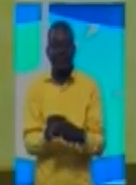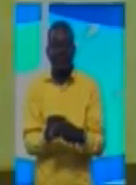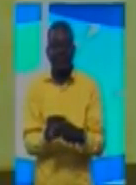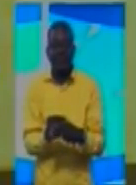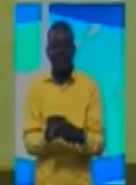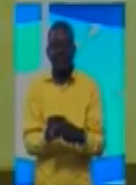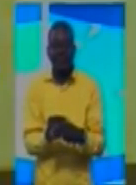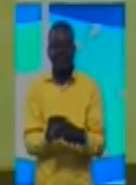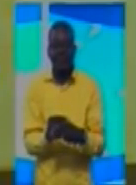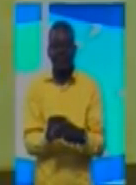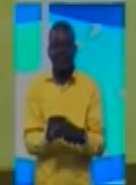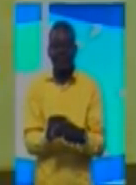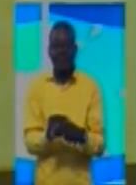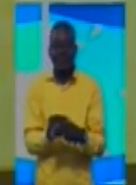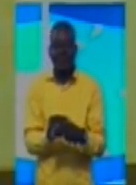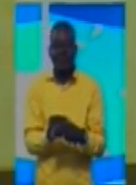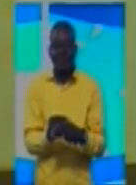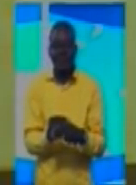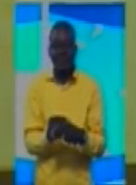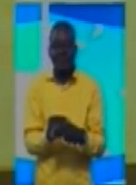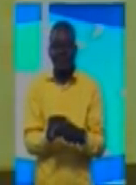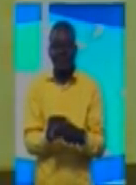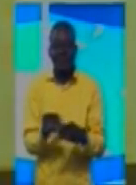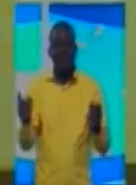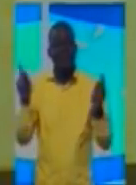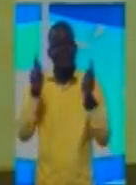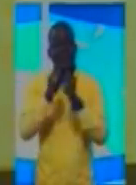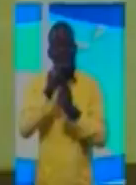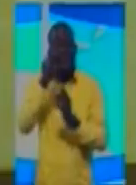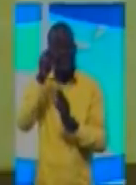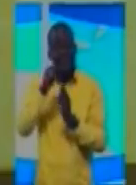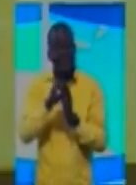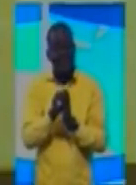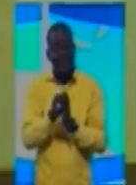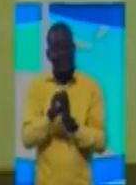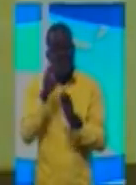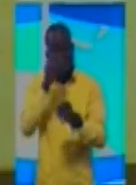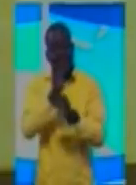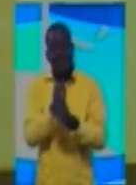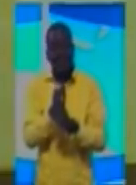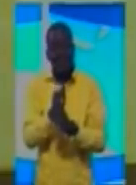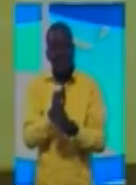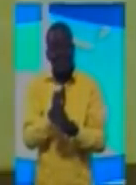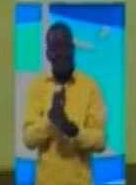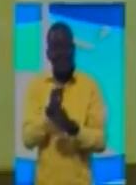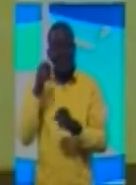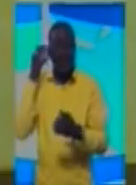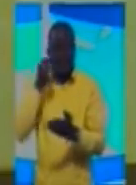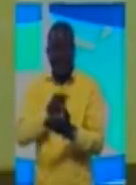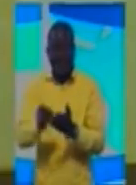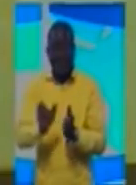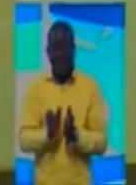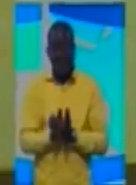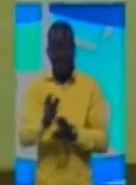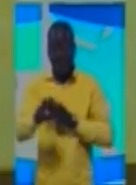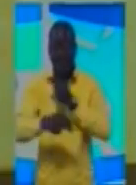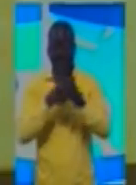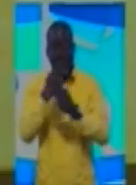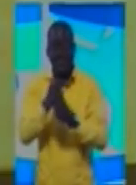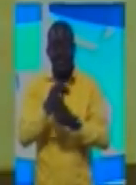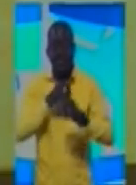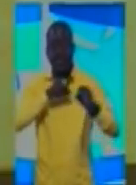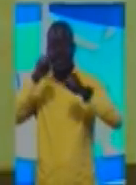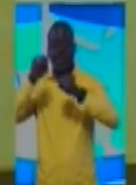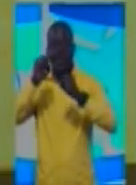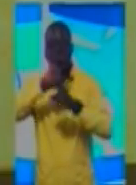Voilà, M. Wadabou, t'as dit en convocation. Voilà, t'es pas ici. Et le secrétaire national, chargé des sports et de la culture.